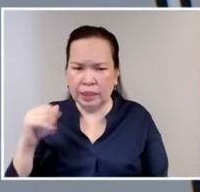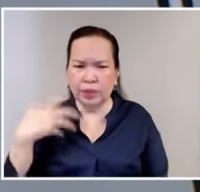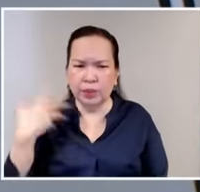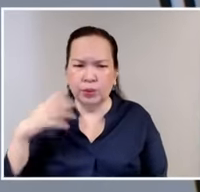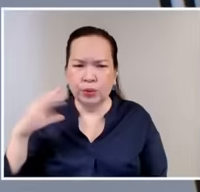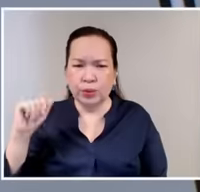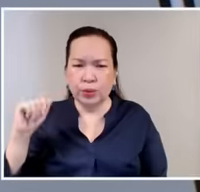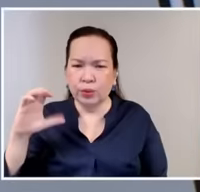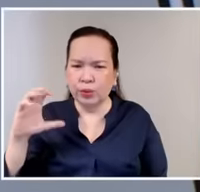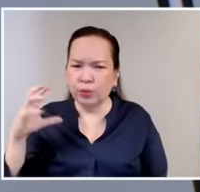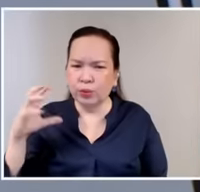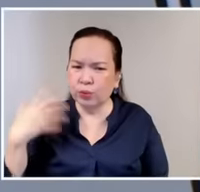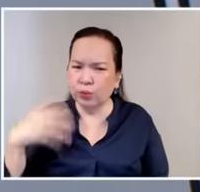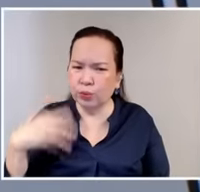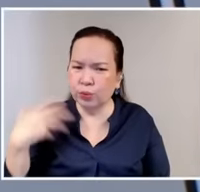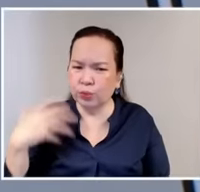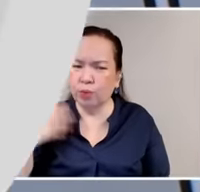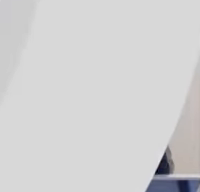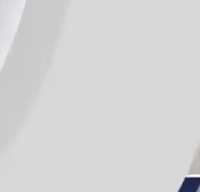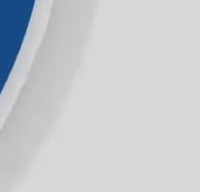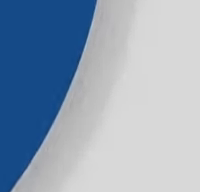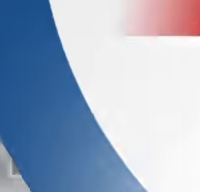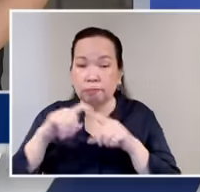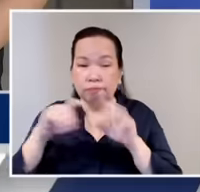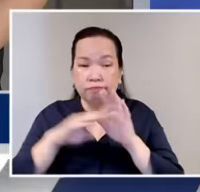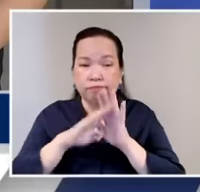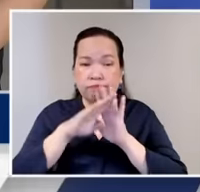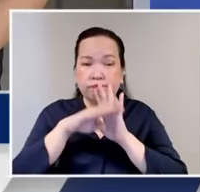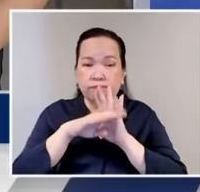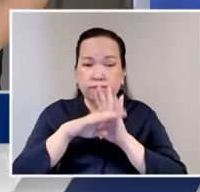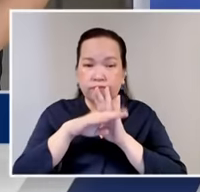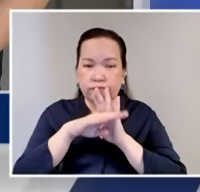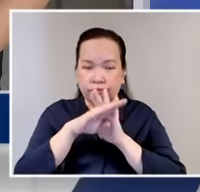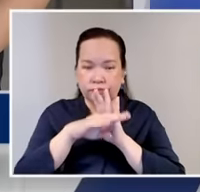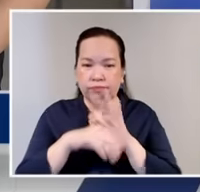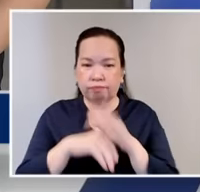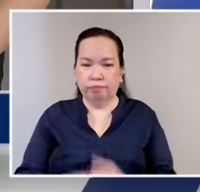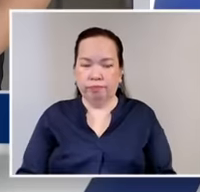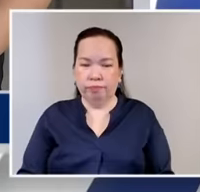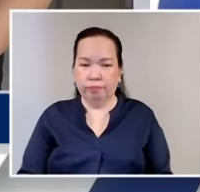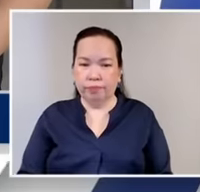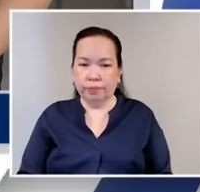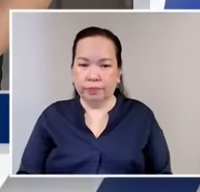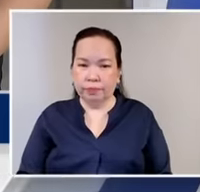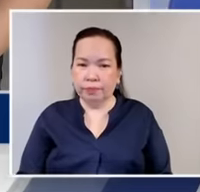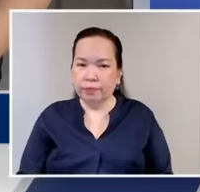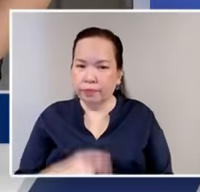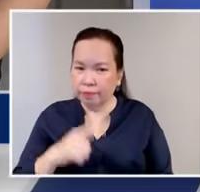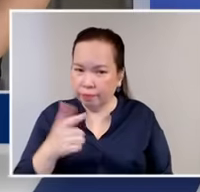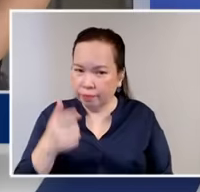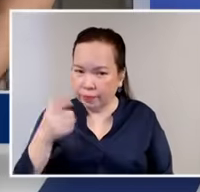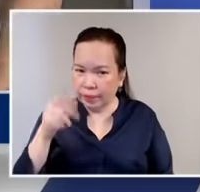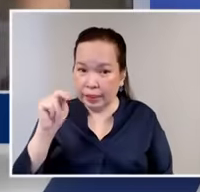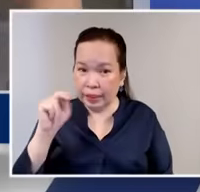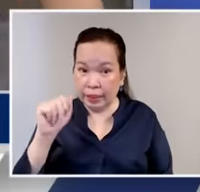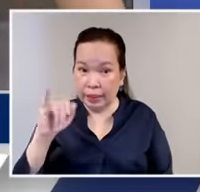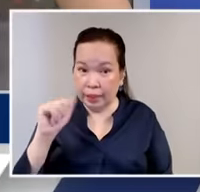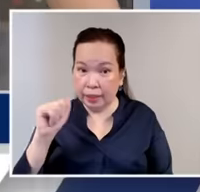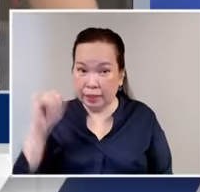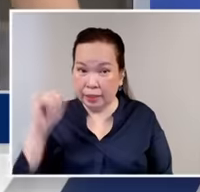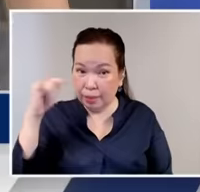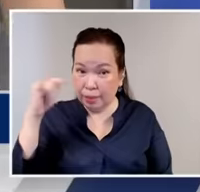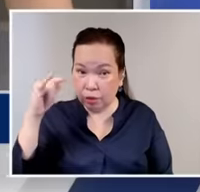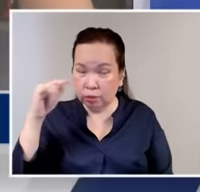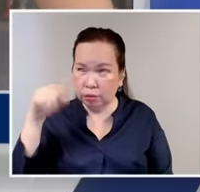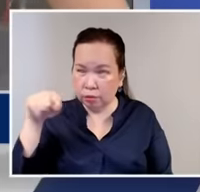fluctuation. Live po mula sa Terminal 3 sa Naiya, nagpapatrol si Jackie Pascual. So Jackie, gaano kainit dyan sa Naiya